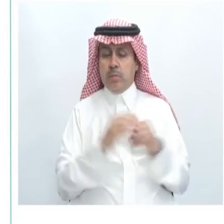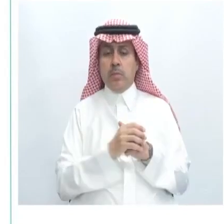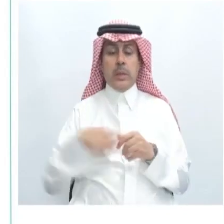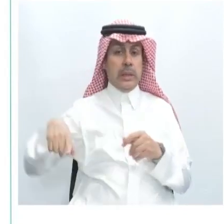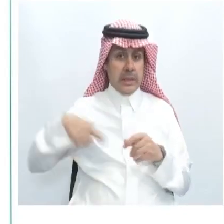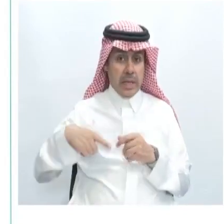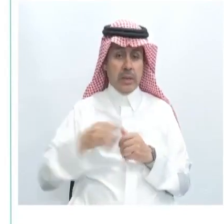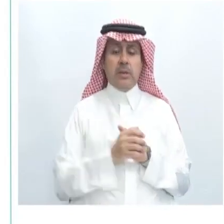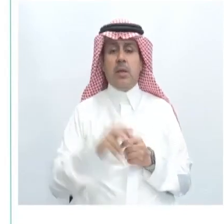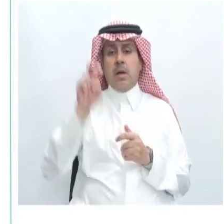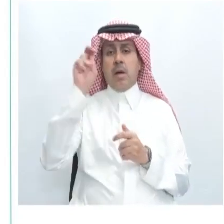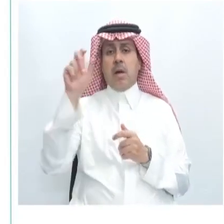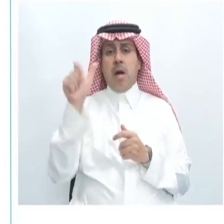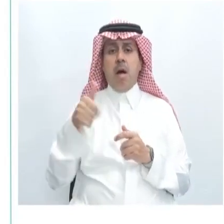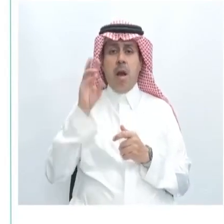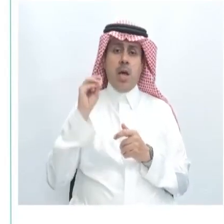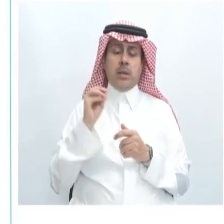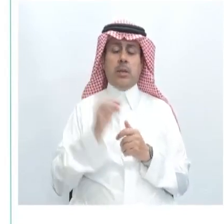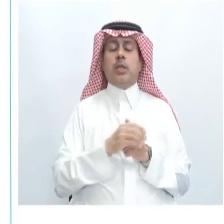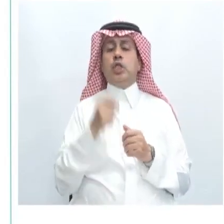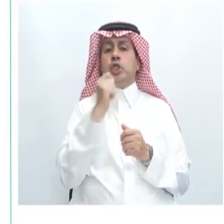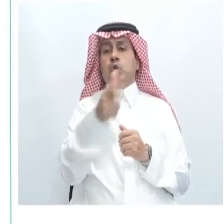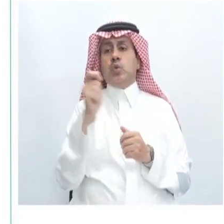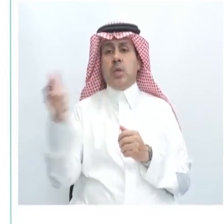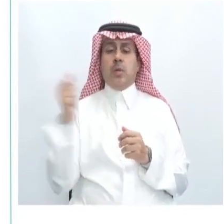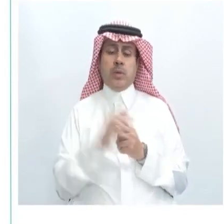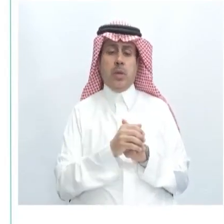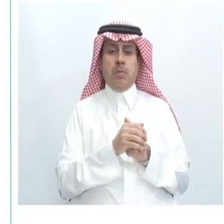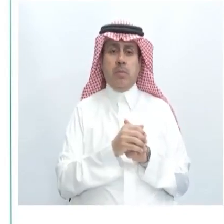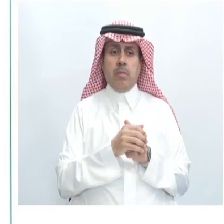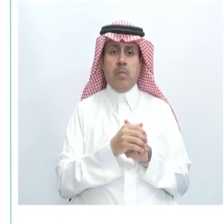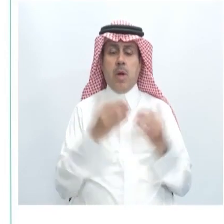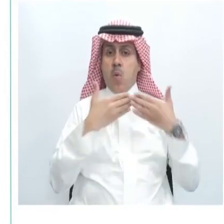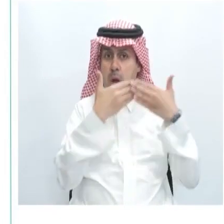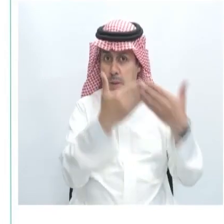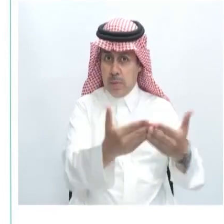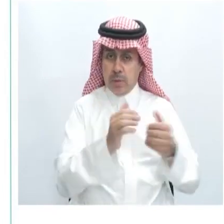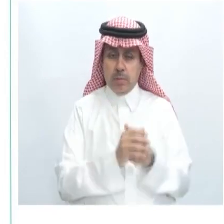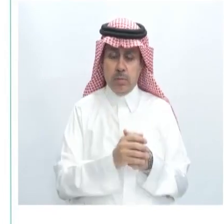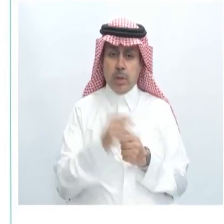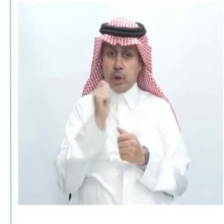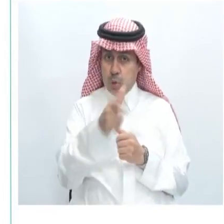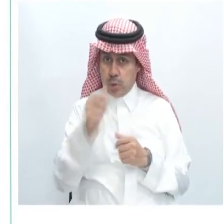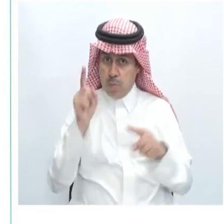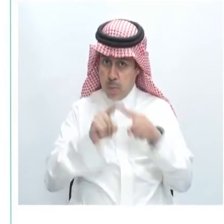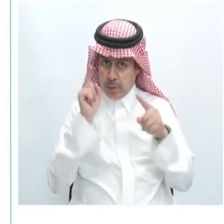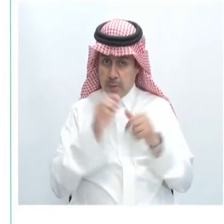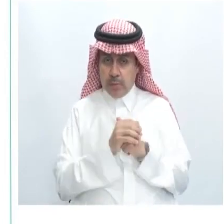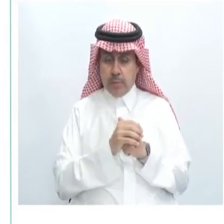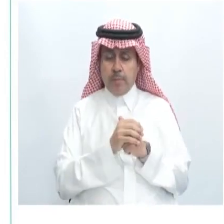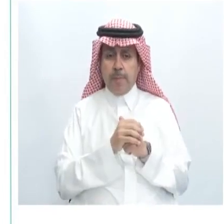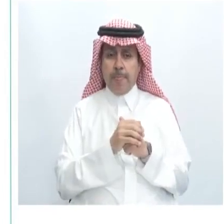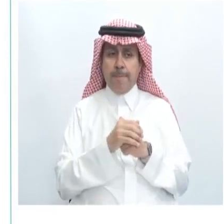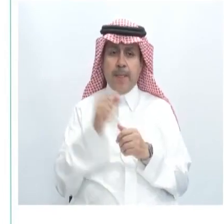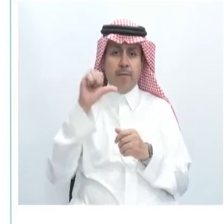قناه التوزيع كيف تصل المنتجات للمستهلكين او الخدمات هل يكون التوزيع مباشره من المنتج الى المستهلك